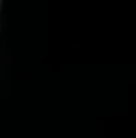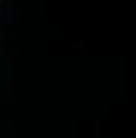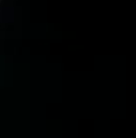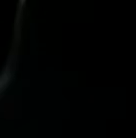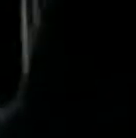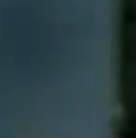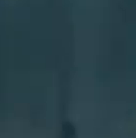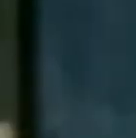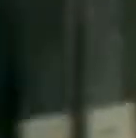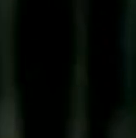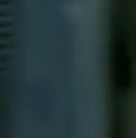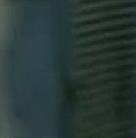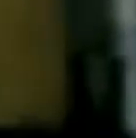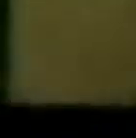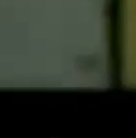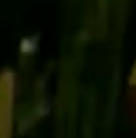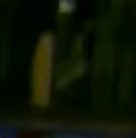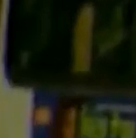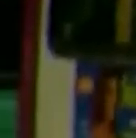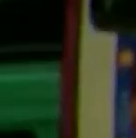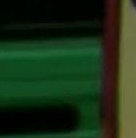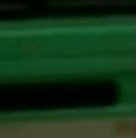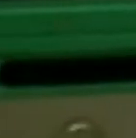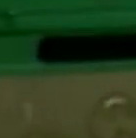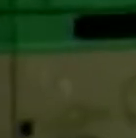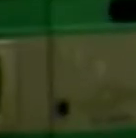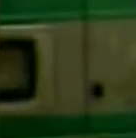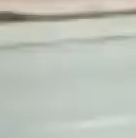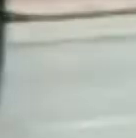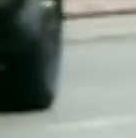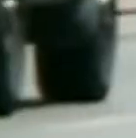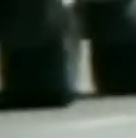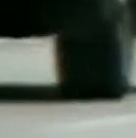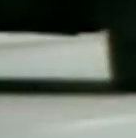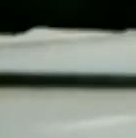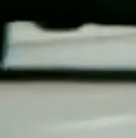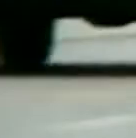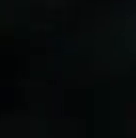מהכביש, ועפות לשמיים, וזה עושה לי צמרמורות של שמחה.